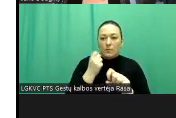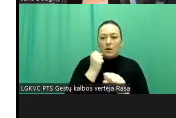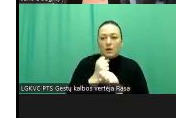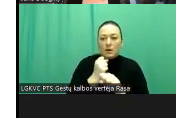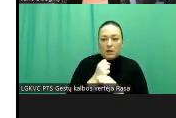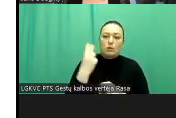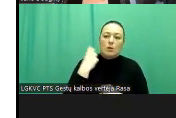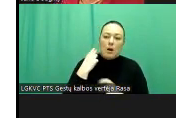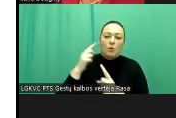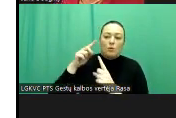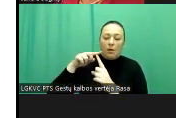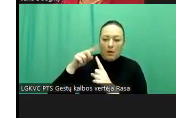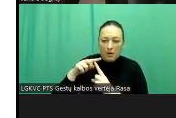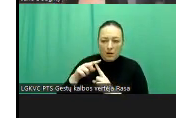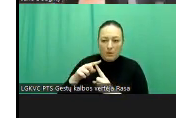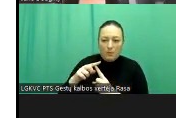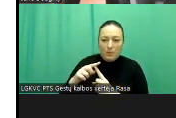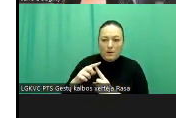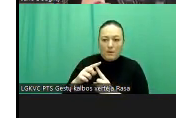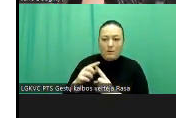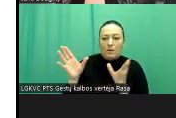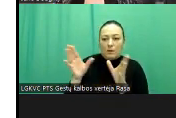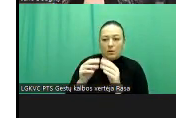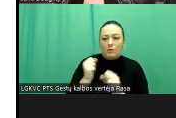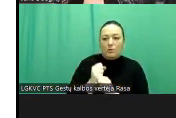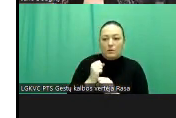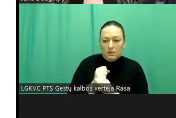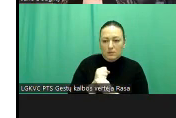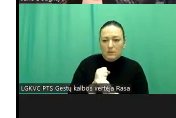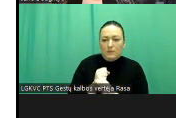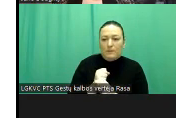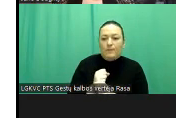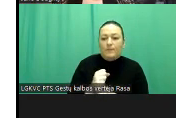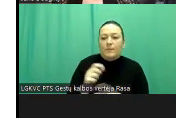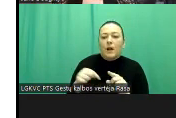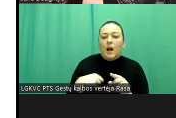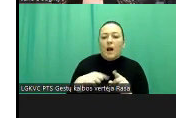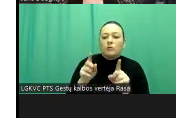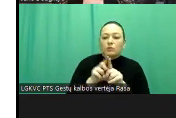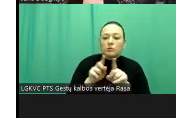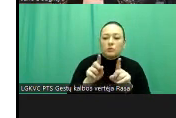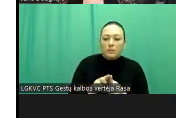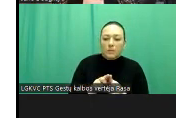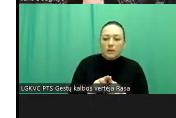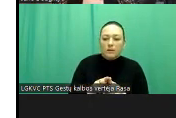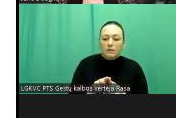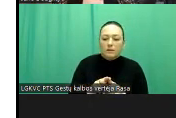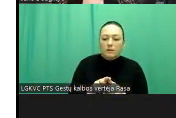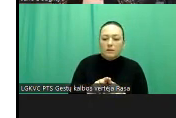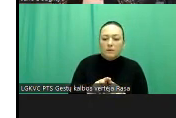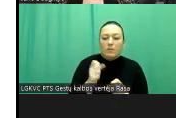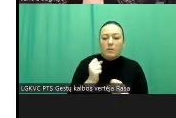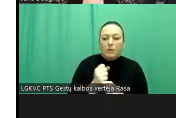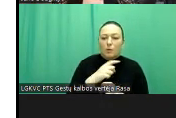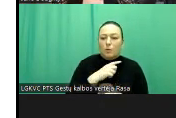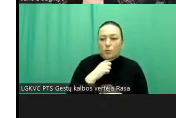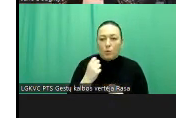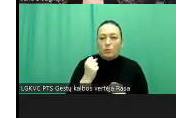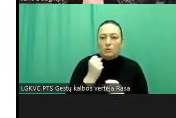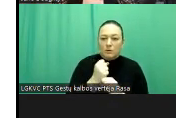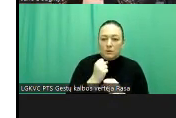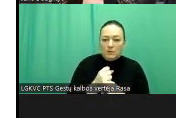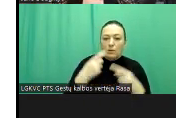taryba ir vis dar bendradarbiauju. Ir aš taip pat atlieku daug darbo kartu su